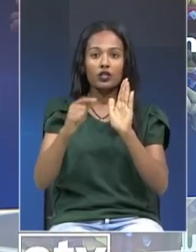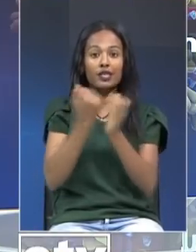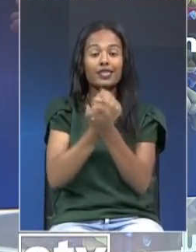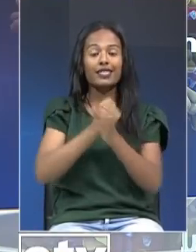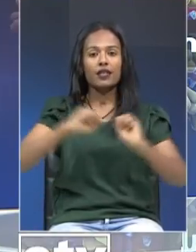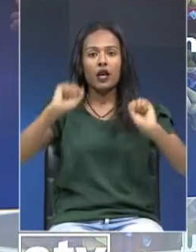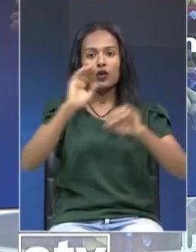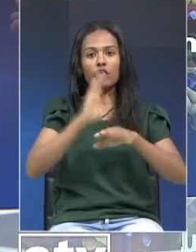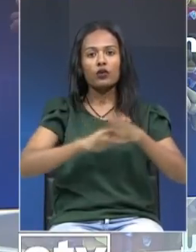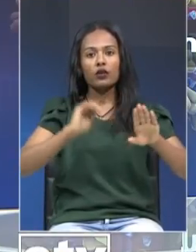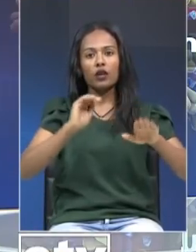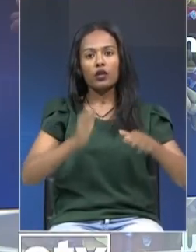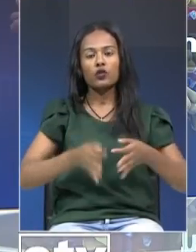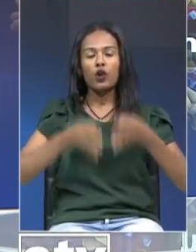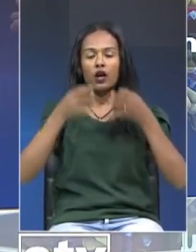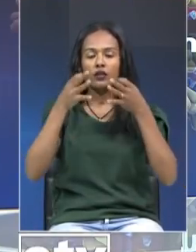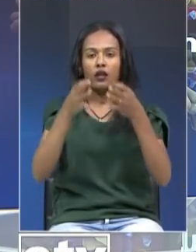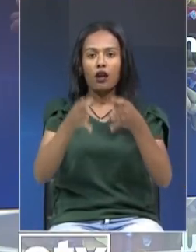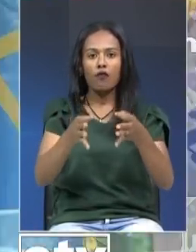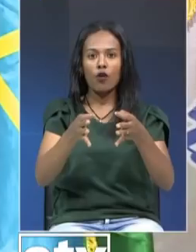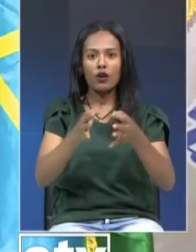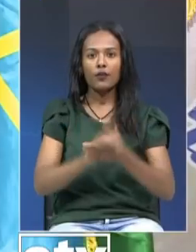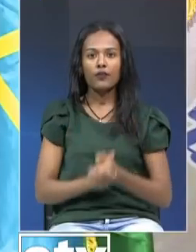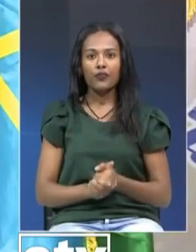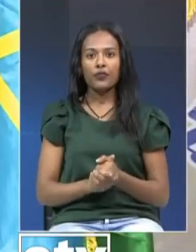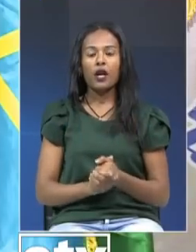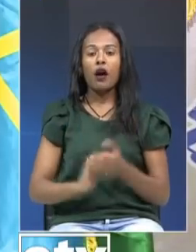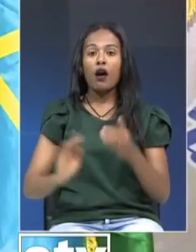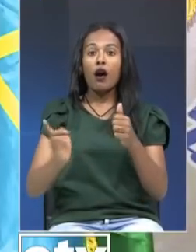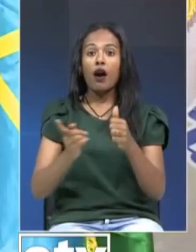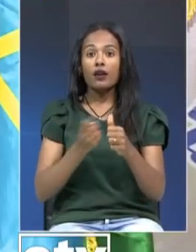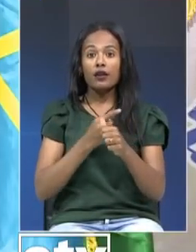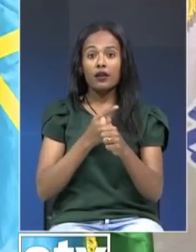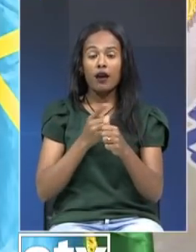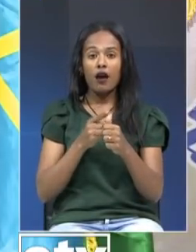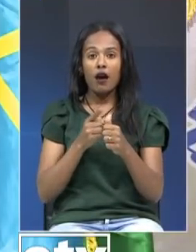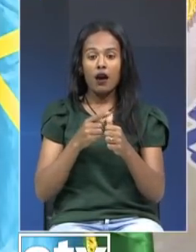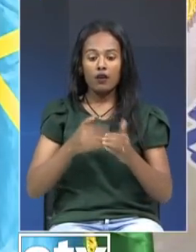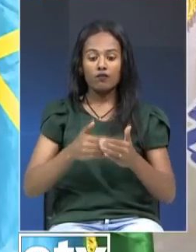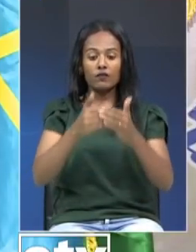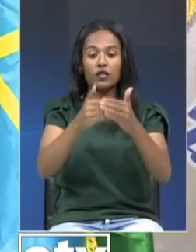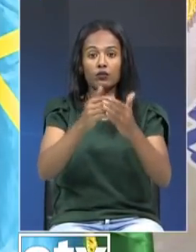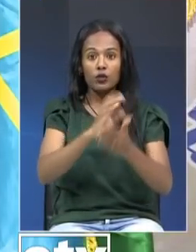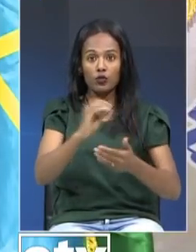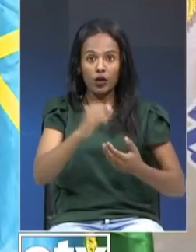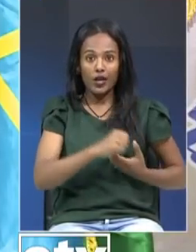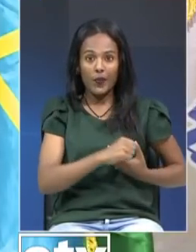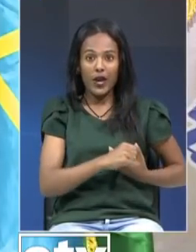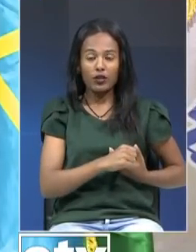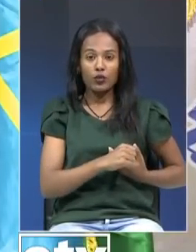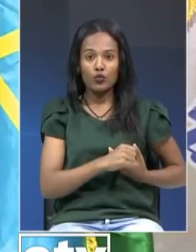እንዲታደጉ ጥሪያቸውን አስተላልፈዋል። አንደኛ ነፍሰ ጡርና የሚያጠቡ